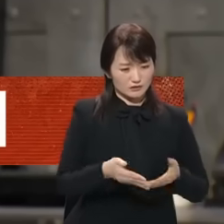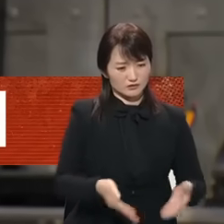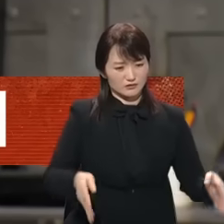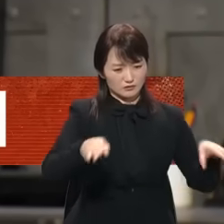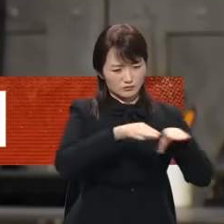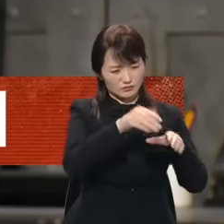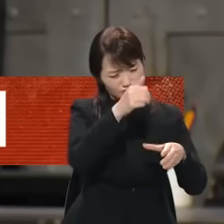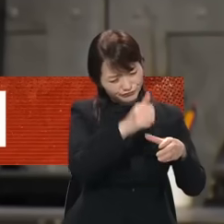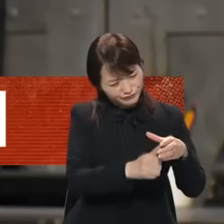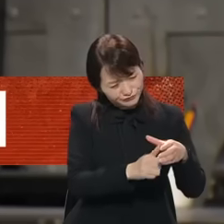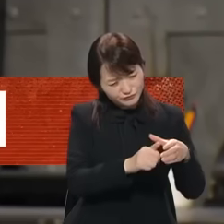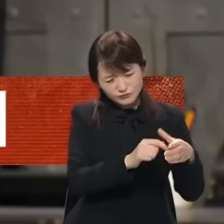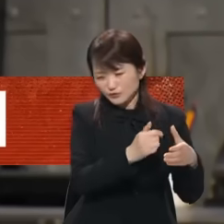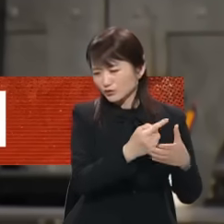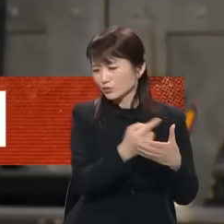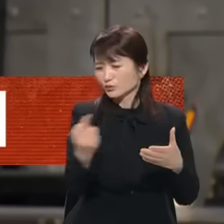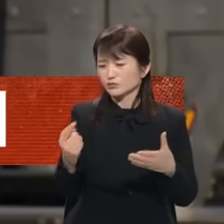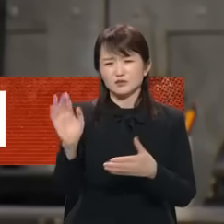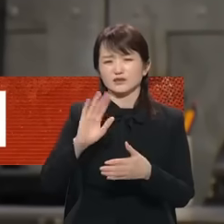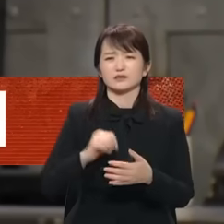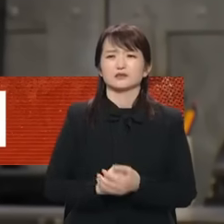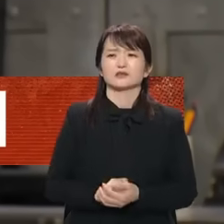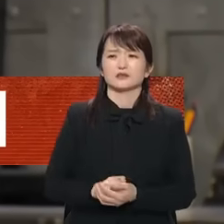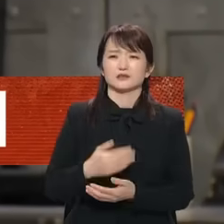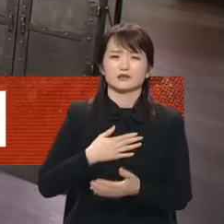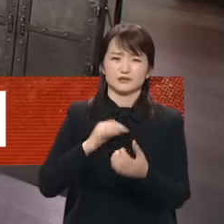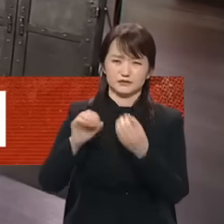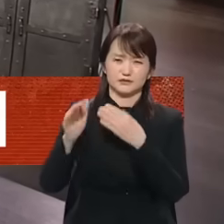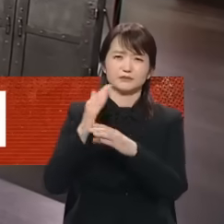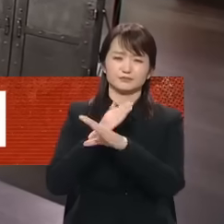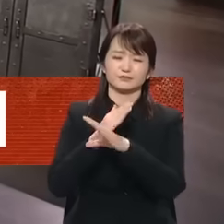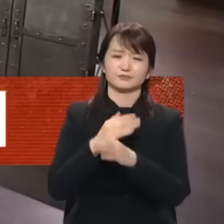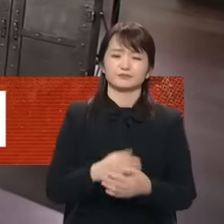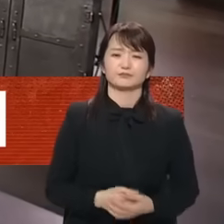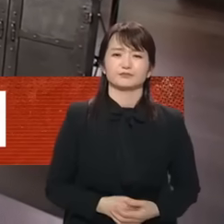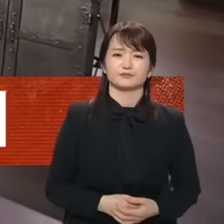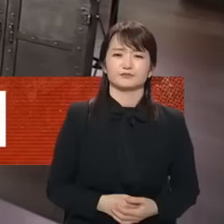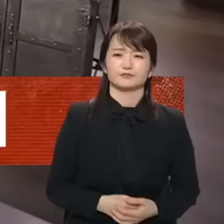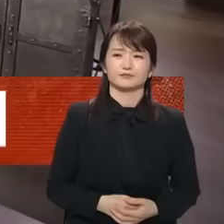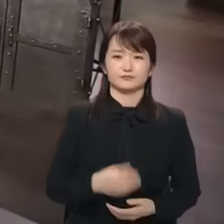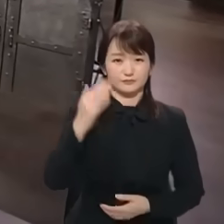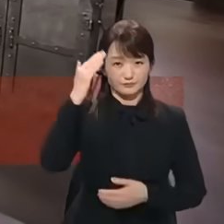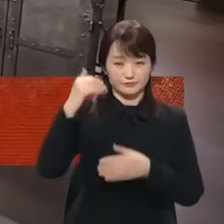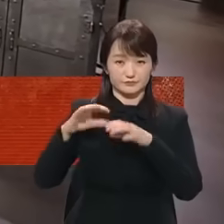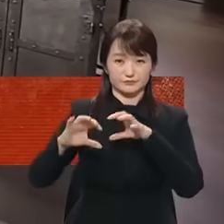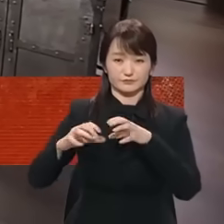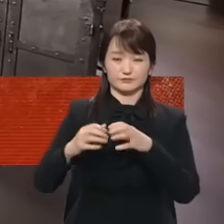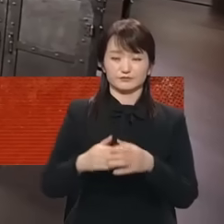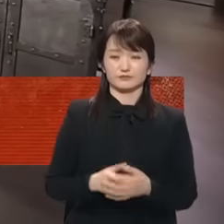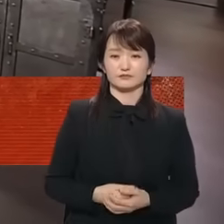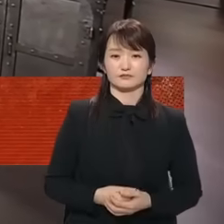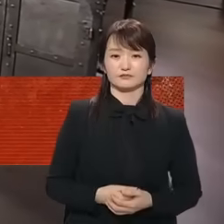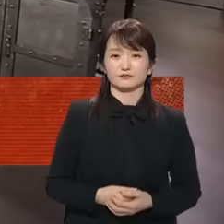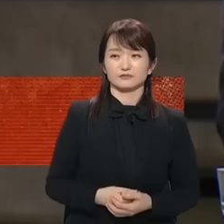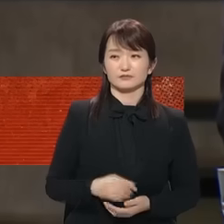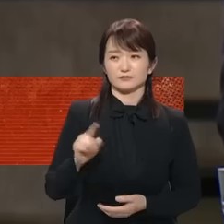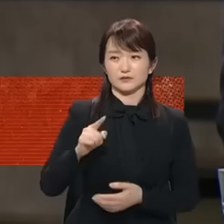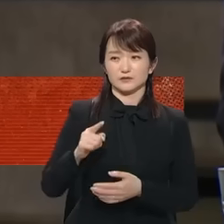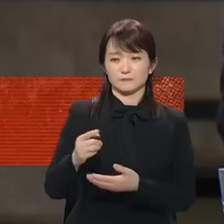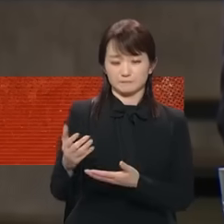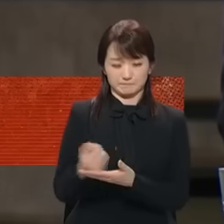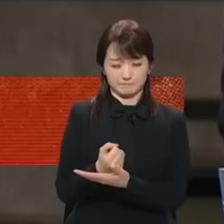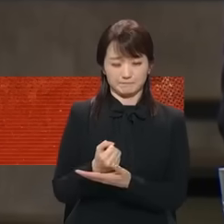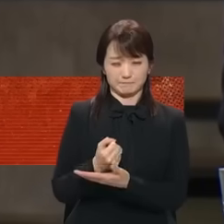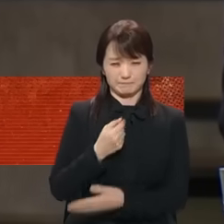것으로 보이거든요네니다 저는 알겠습니다 교수님 일단 이제 우리나라 같은 경우는 뭔가를 갖다 독점 하겠다고